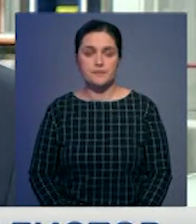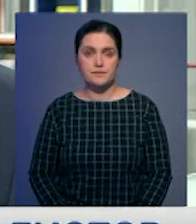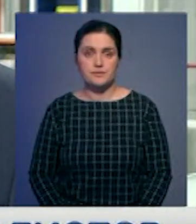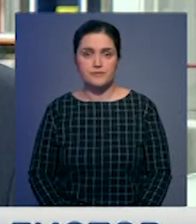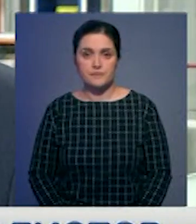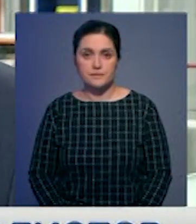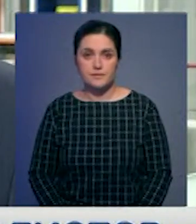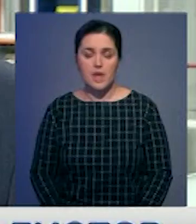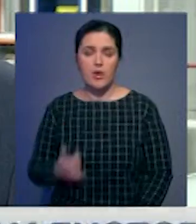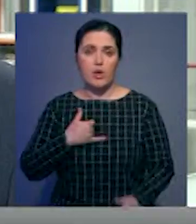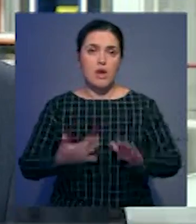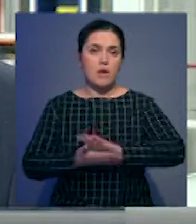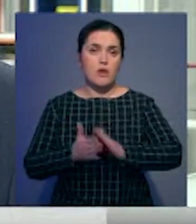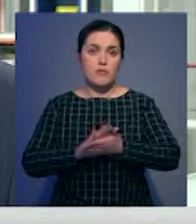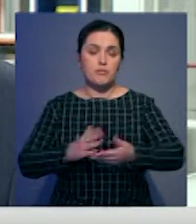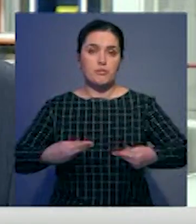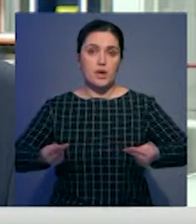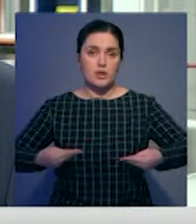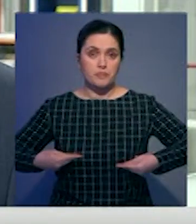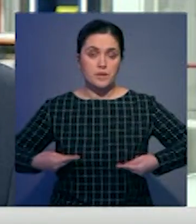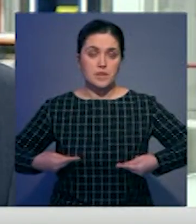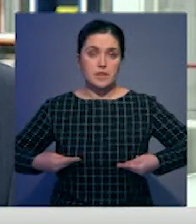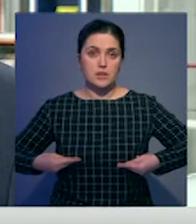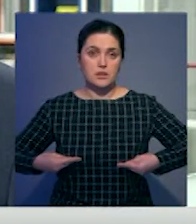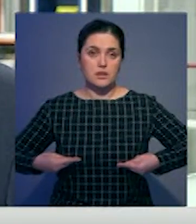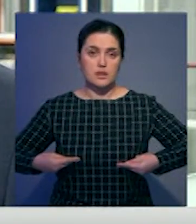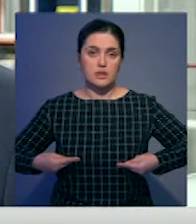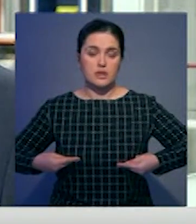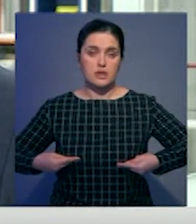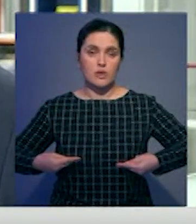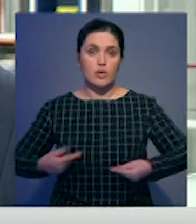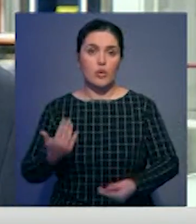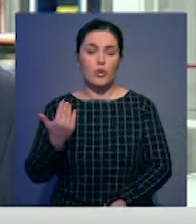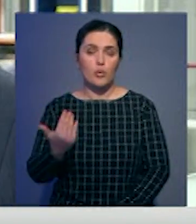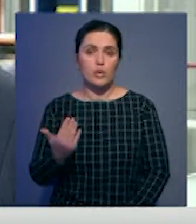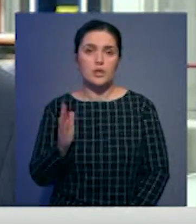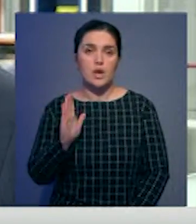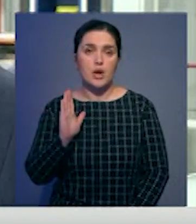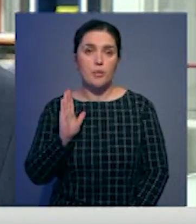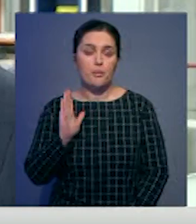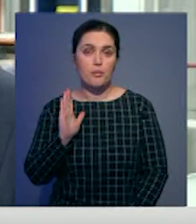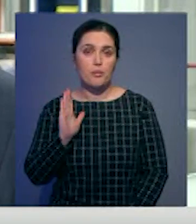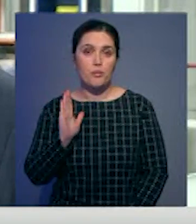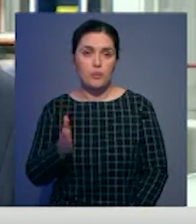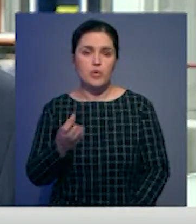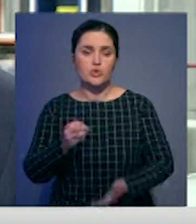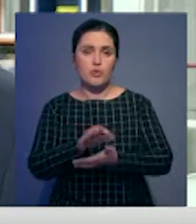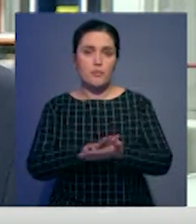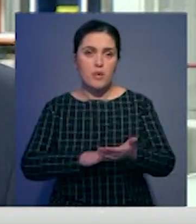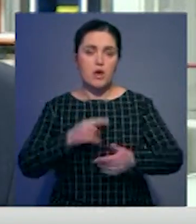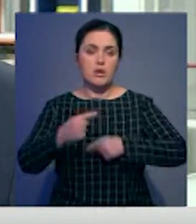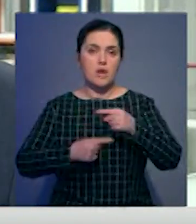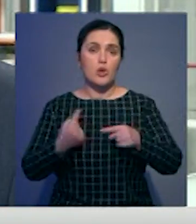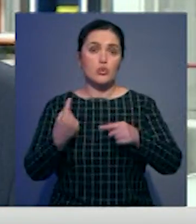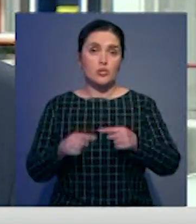Наш меморандум, я думаю, он будет, за ним будет продолжатели, есть и